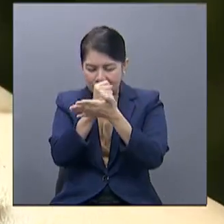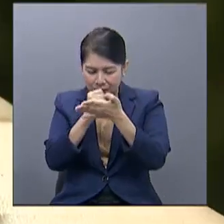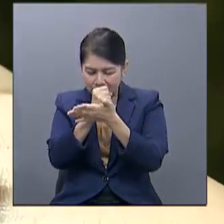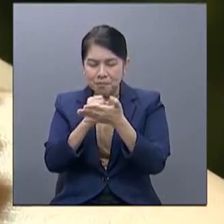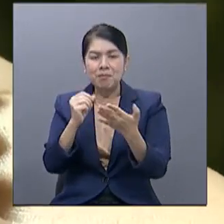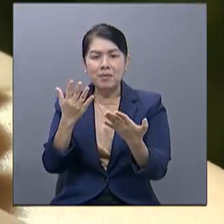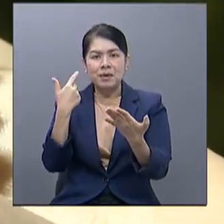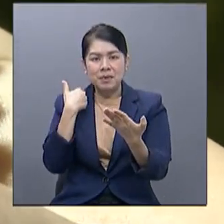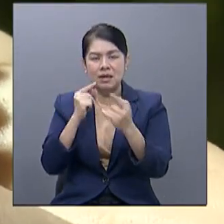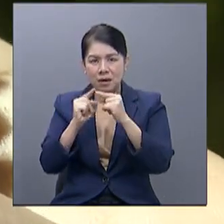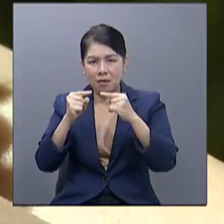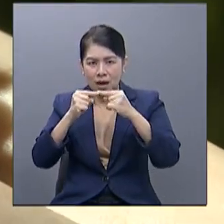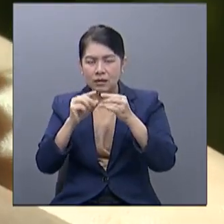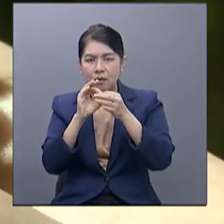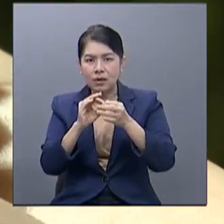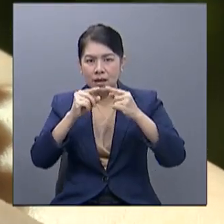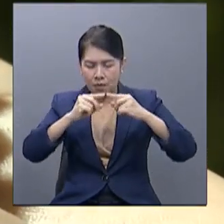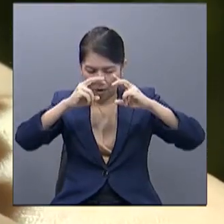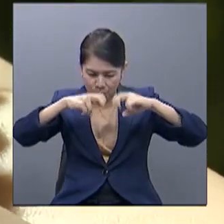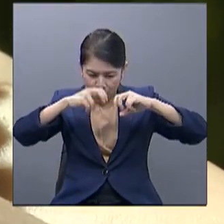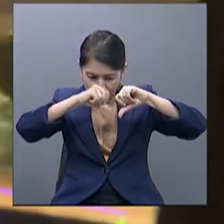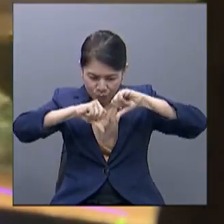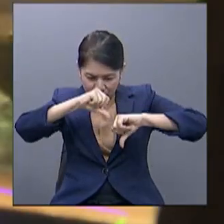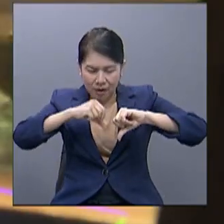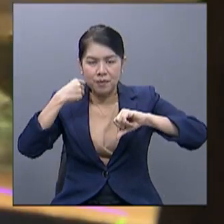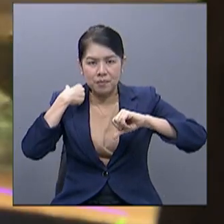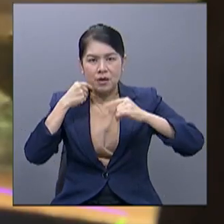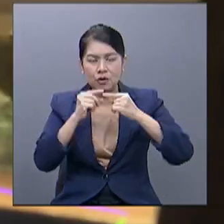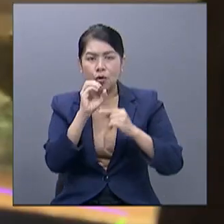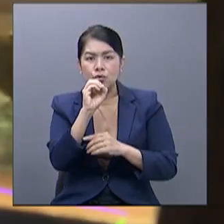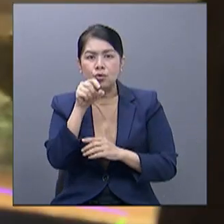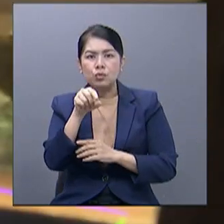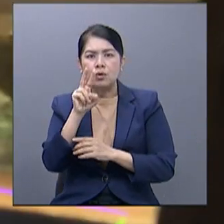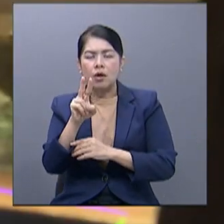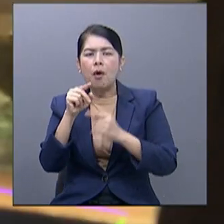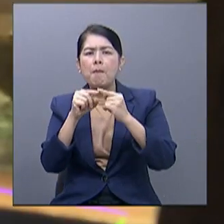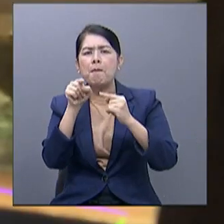THC หรือ CBD ไม่เกินร้อยละ 0.2 ไม่ถือเป็นยาเสพติดค่ะ